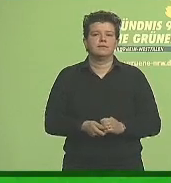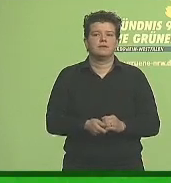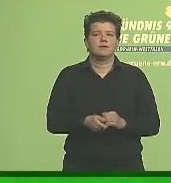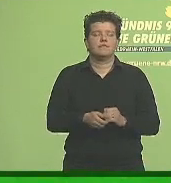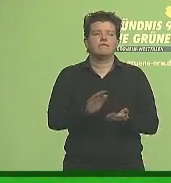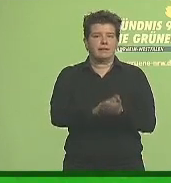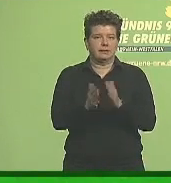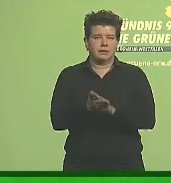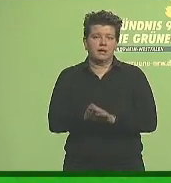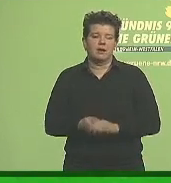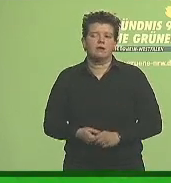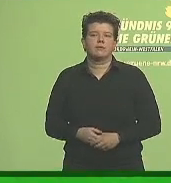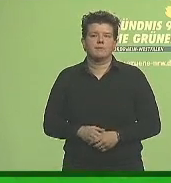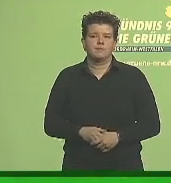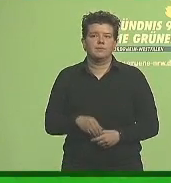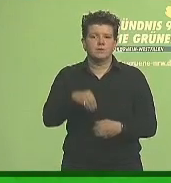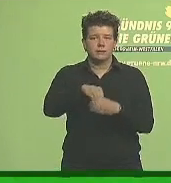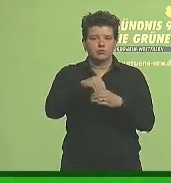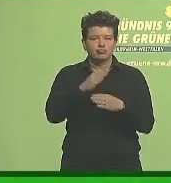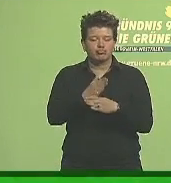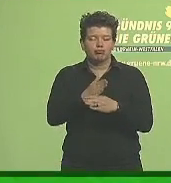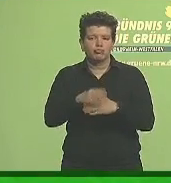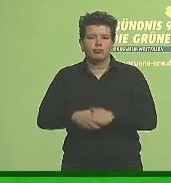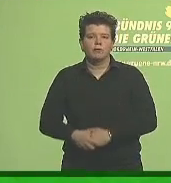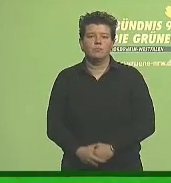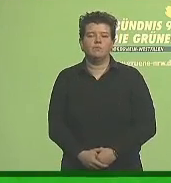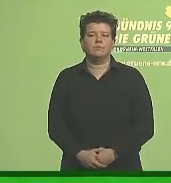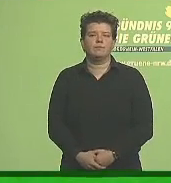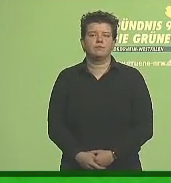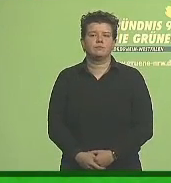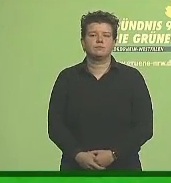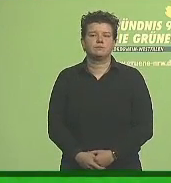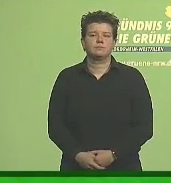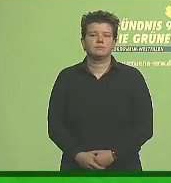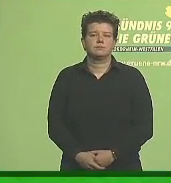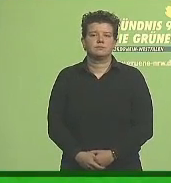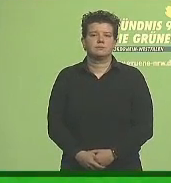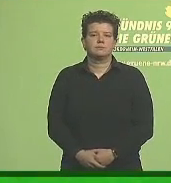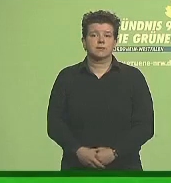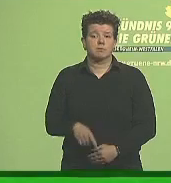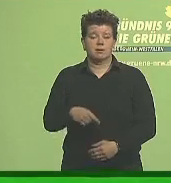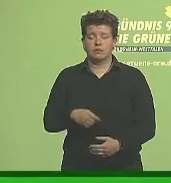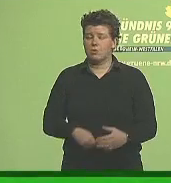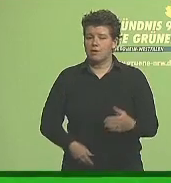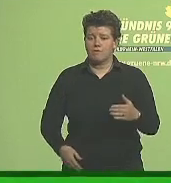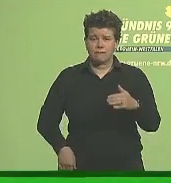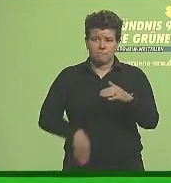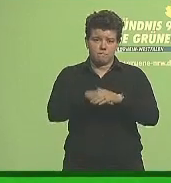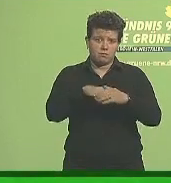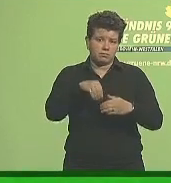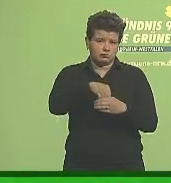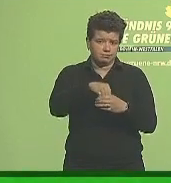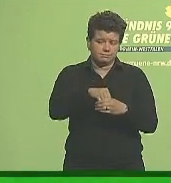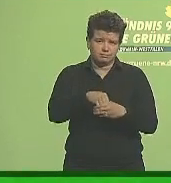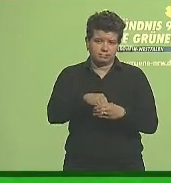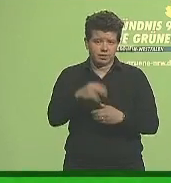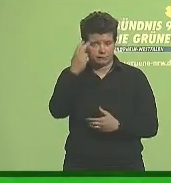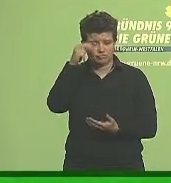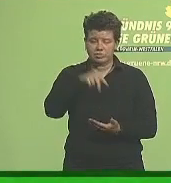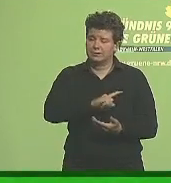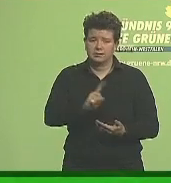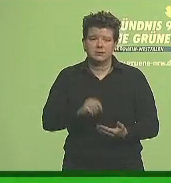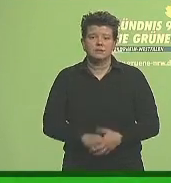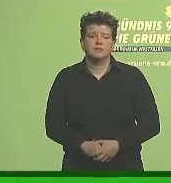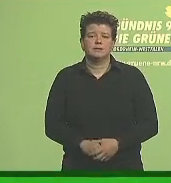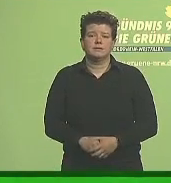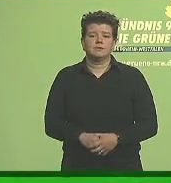SPD. Es ist nicht unsere Beschlusslage, sondern es ist ein Kompromiss. Das heißt, wir können an der Stelle auch andere Positionen vertreten. Und ich finde, wir müssen andere